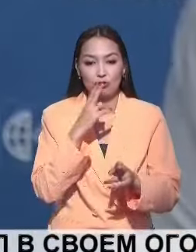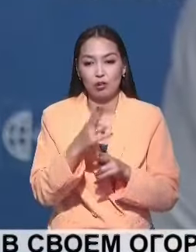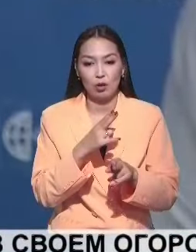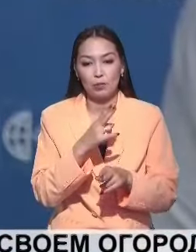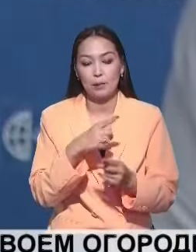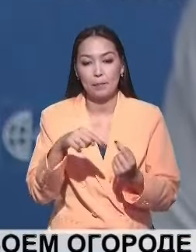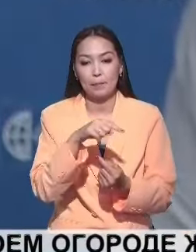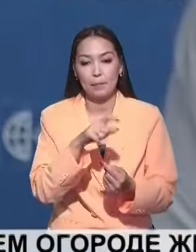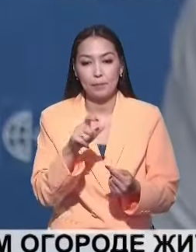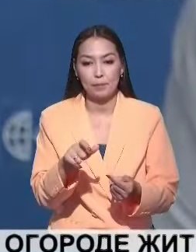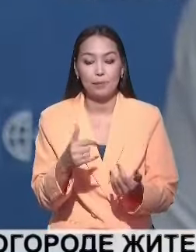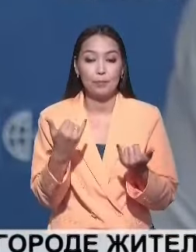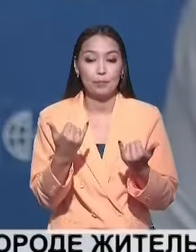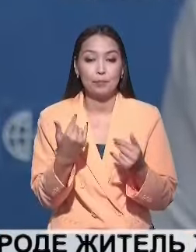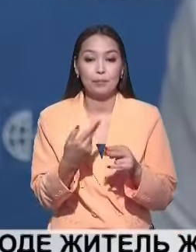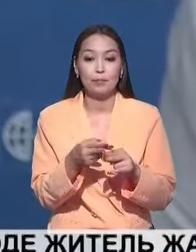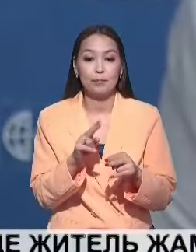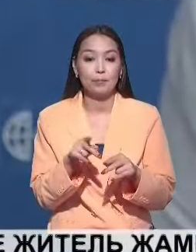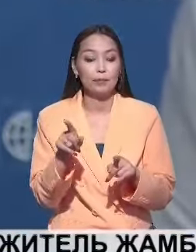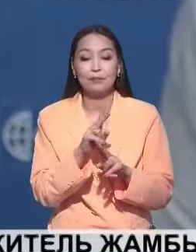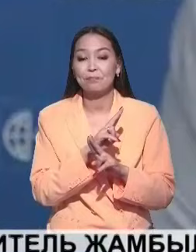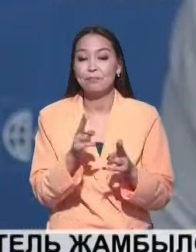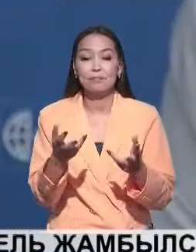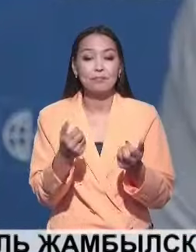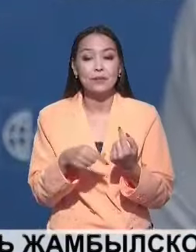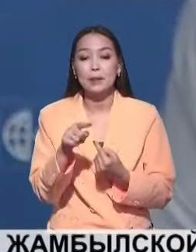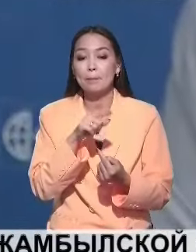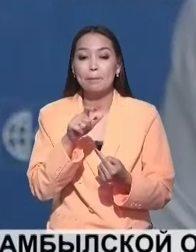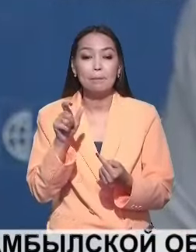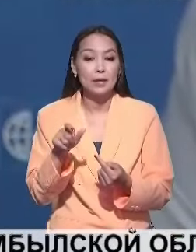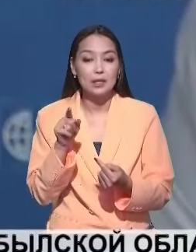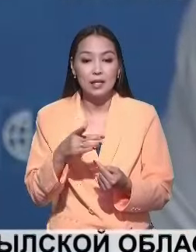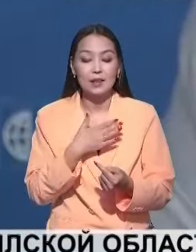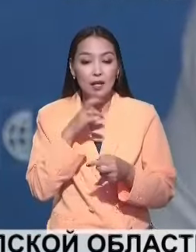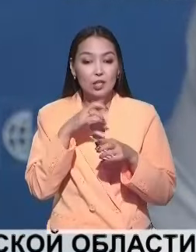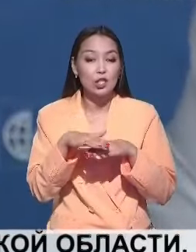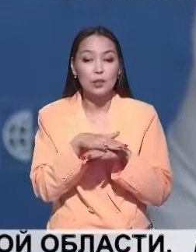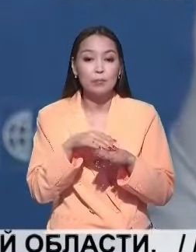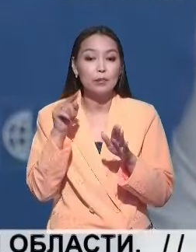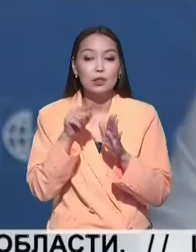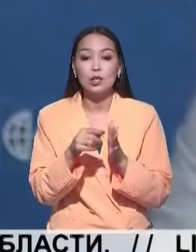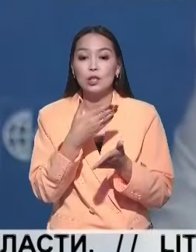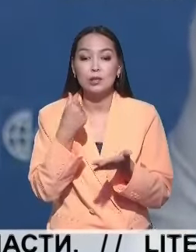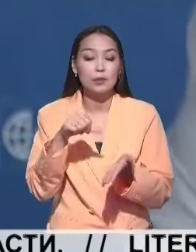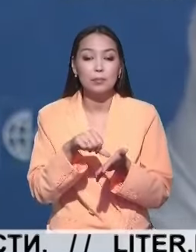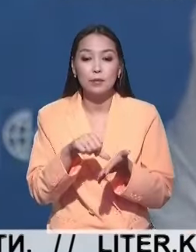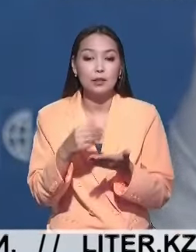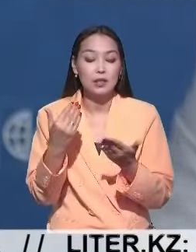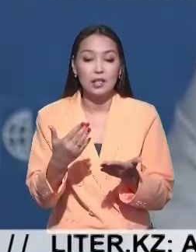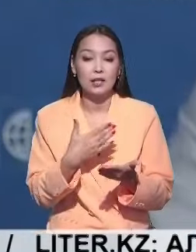На сегодняшний день в новом терминале ни один предприниматель с нашей страны не присутствует, иностранные